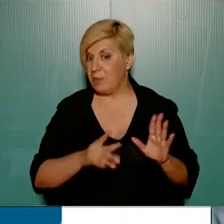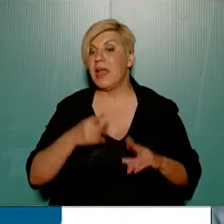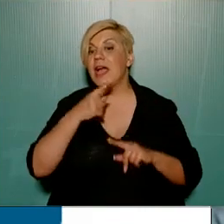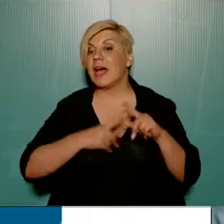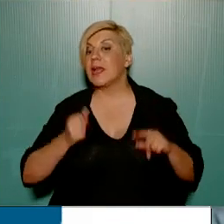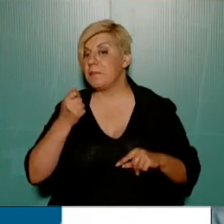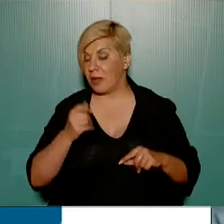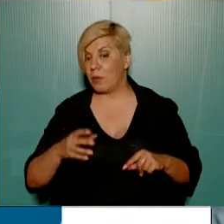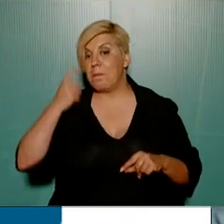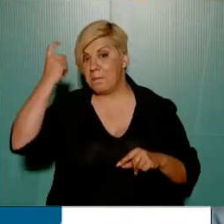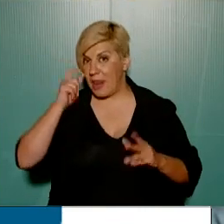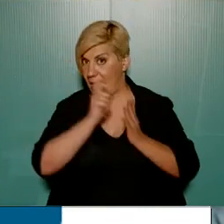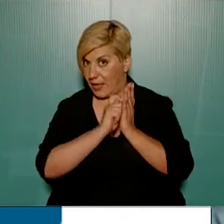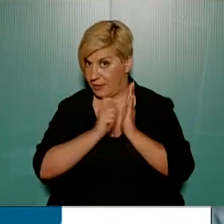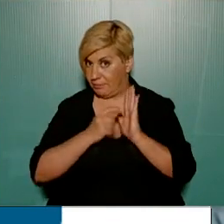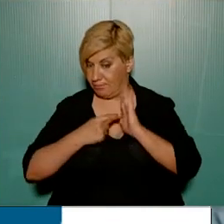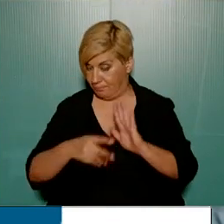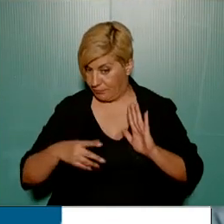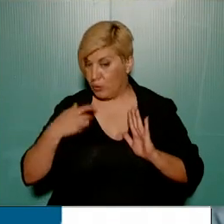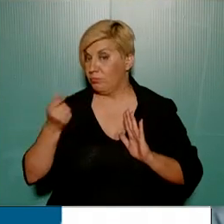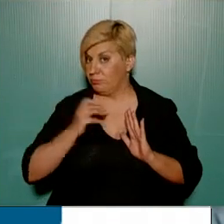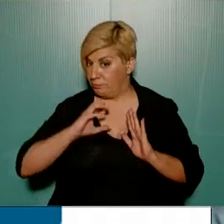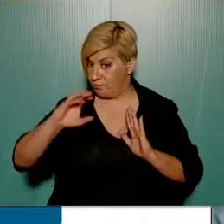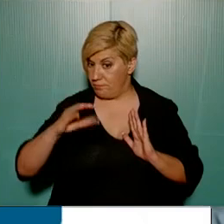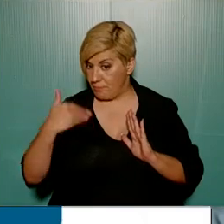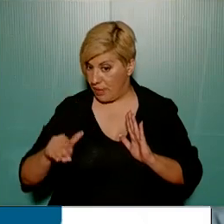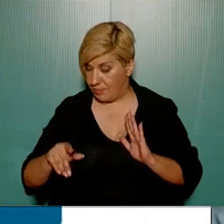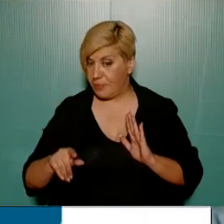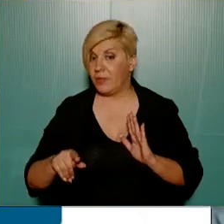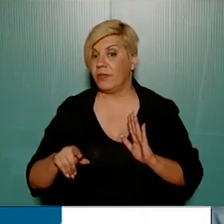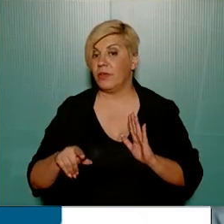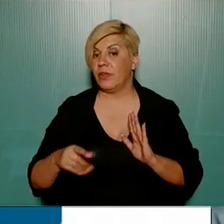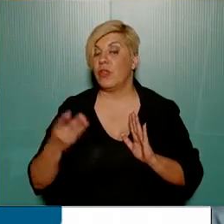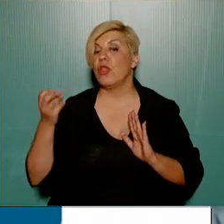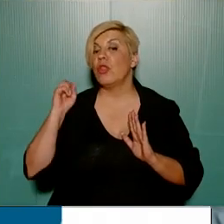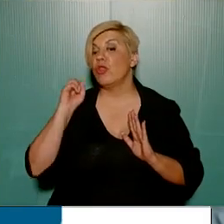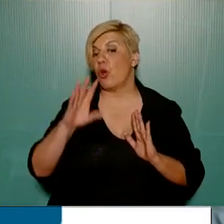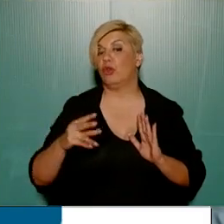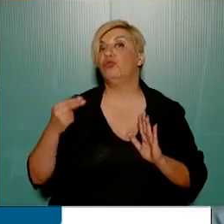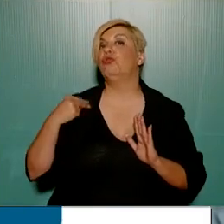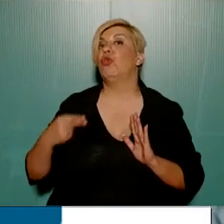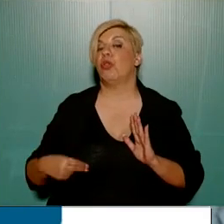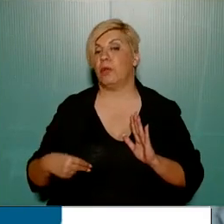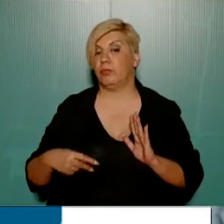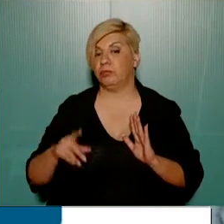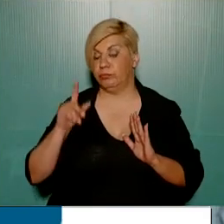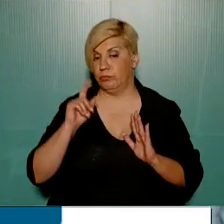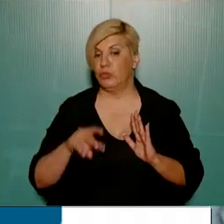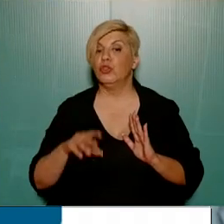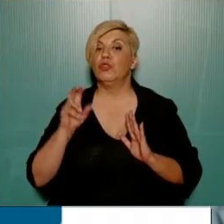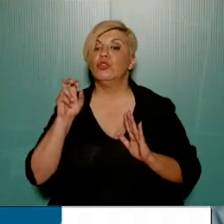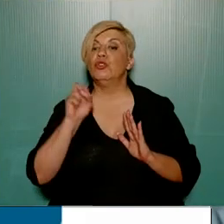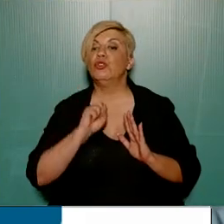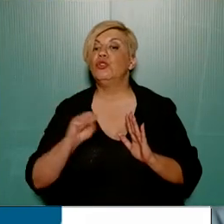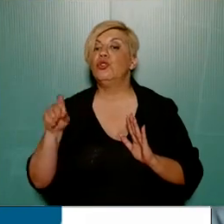Χρηματοδοτήσαμε αυτή την μελέτη που παρουσίασε τότε και την κάναμε δώρο στο Δήμο, που είναι Σοκράτη.